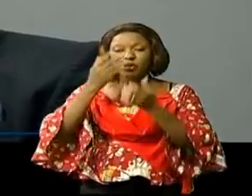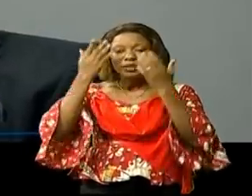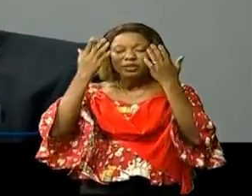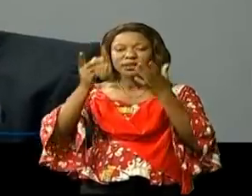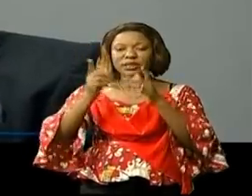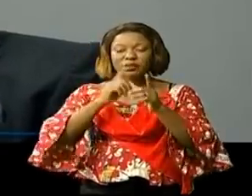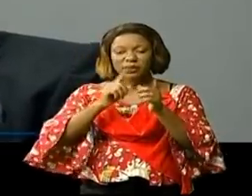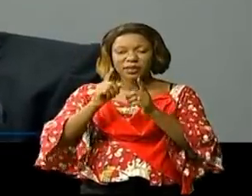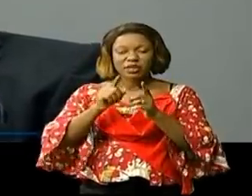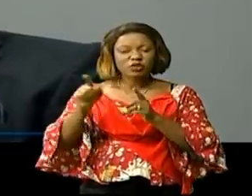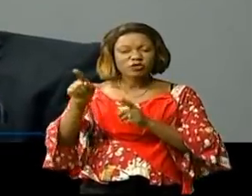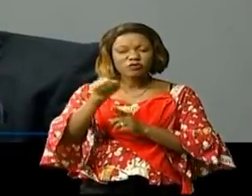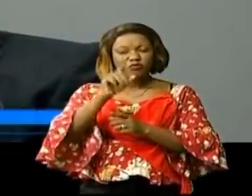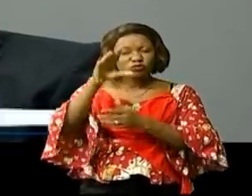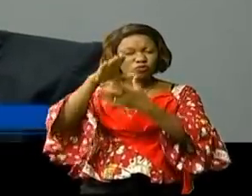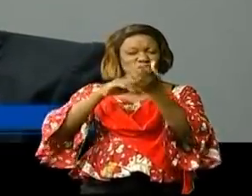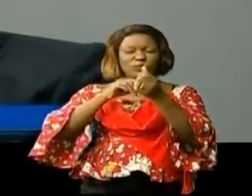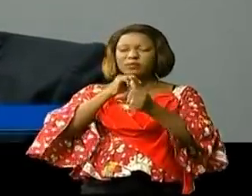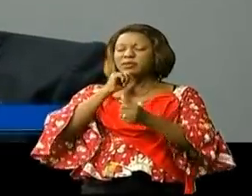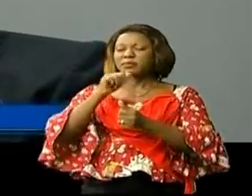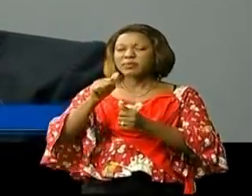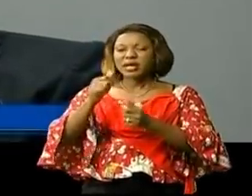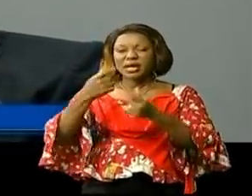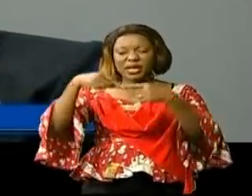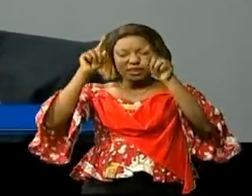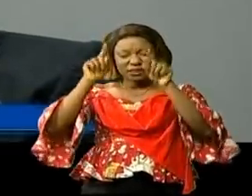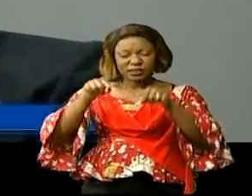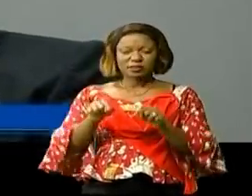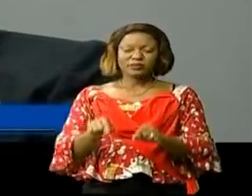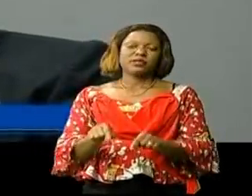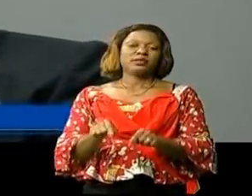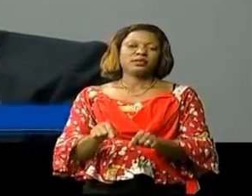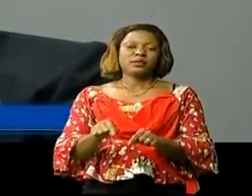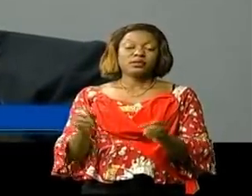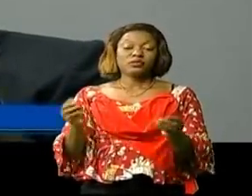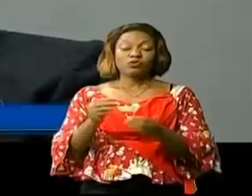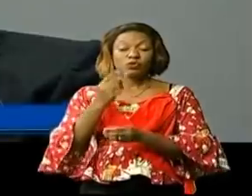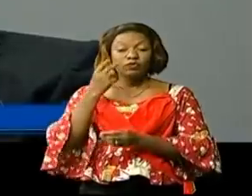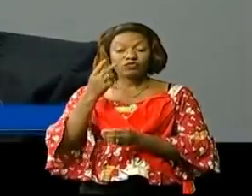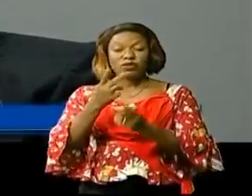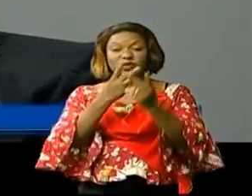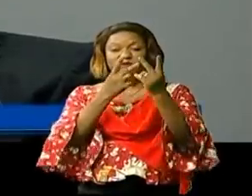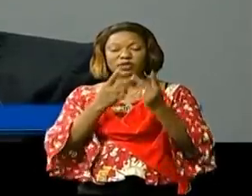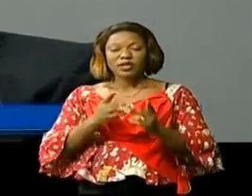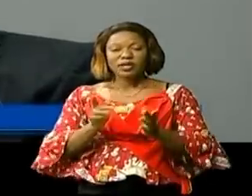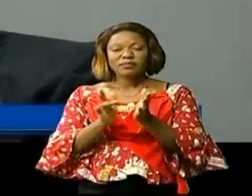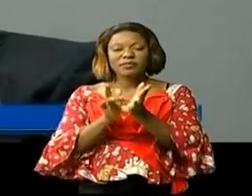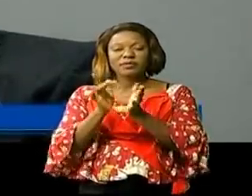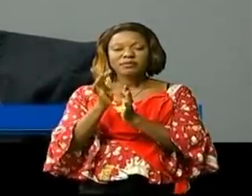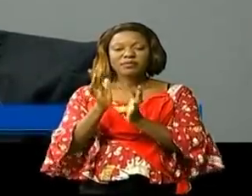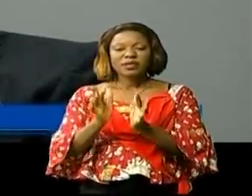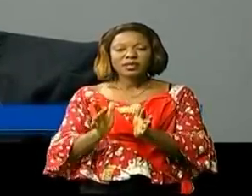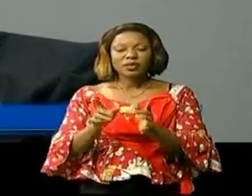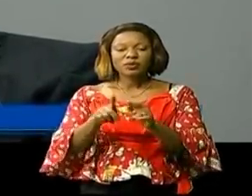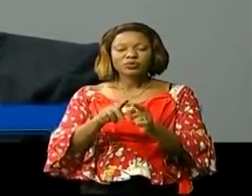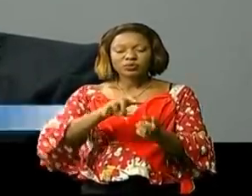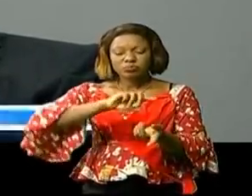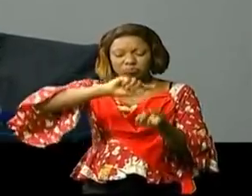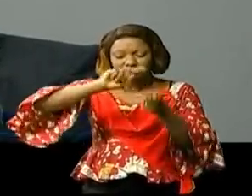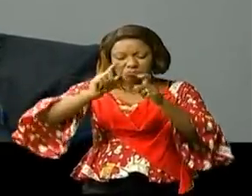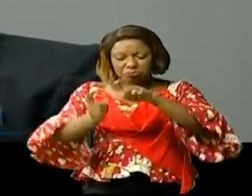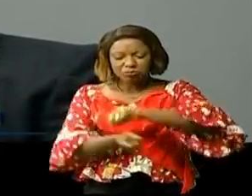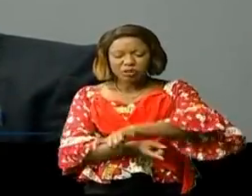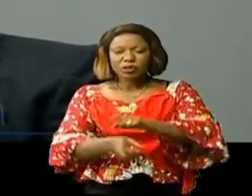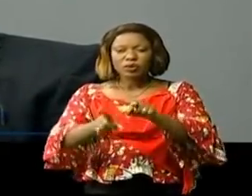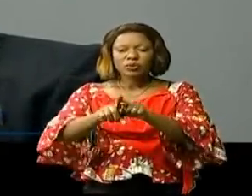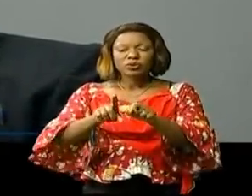vous conformez pas au siècle présent. Parce que nous voyons les valeurs bibliques qui sont carrément renversées, et nous voyons